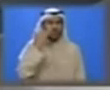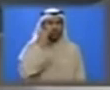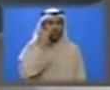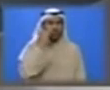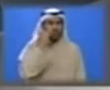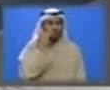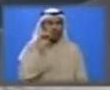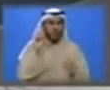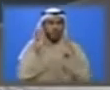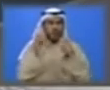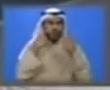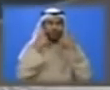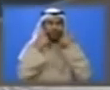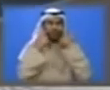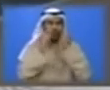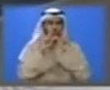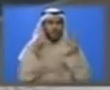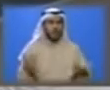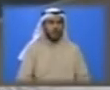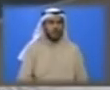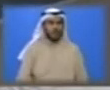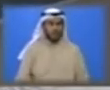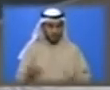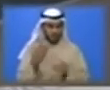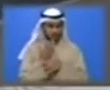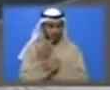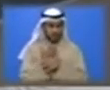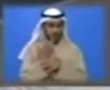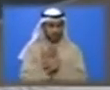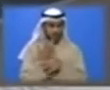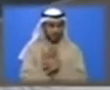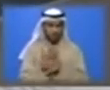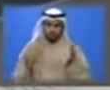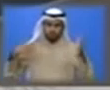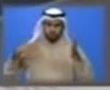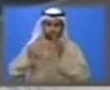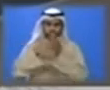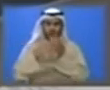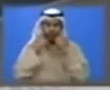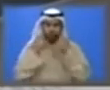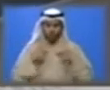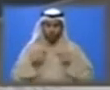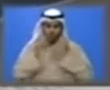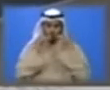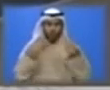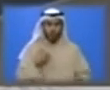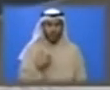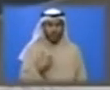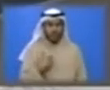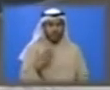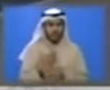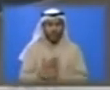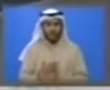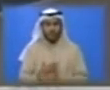يعني لقيناهم أو يعني صار في حوادث كثيرة يعني واجهتني أنا شخصيا من